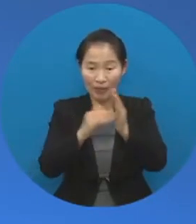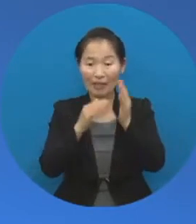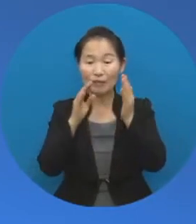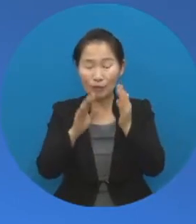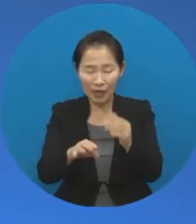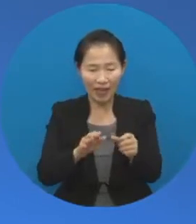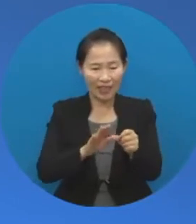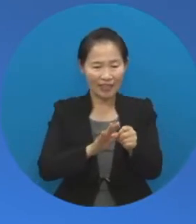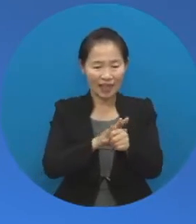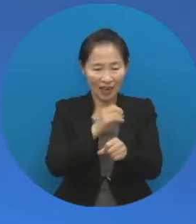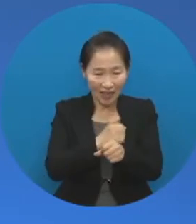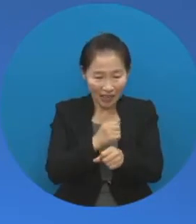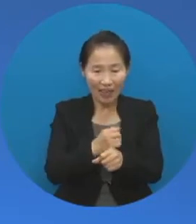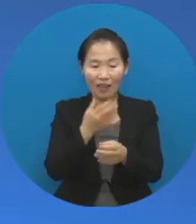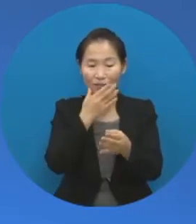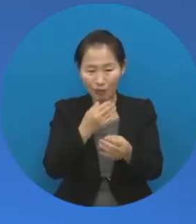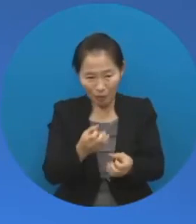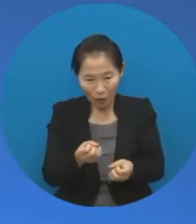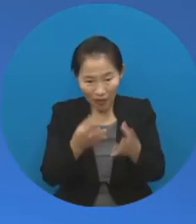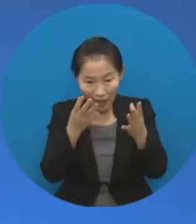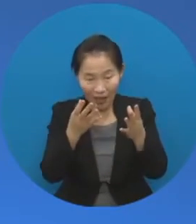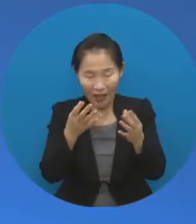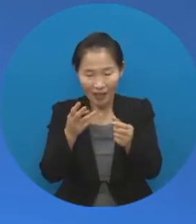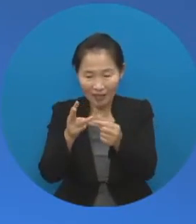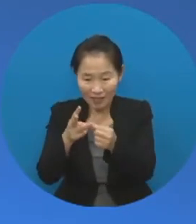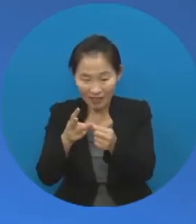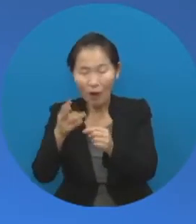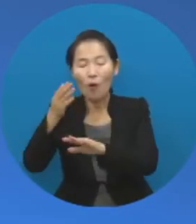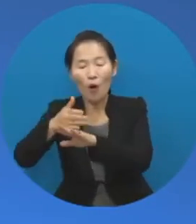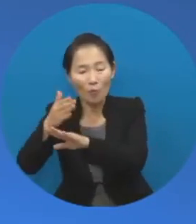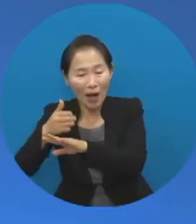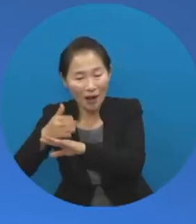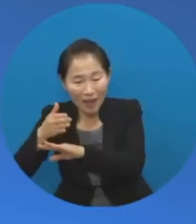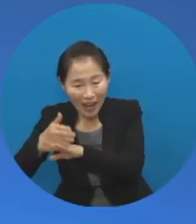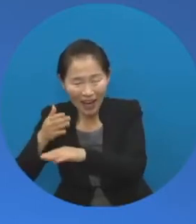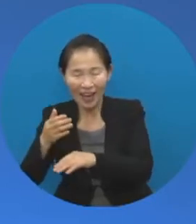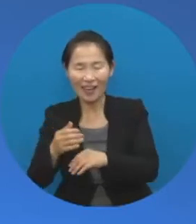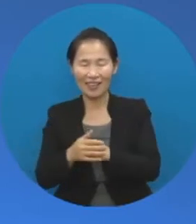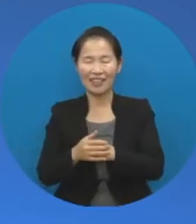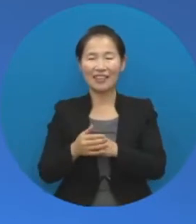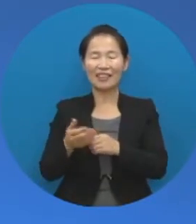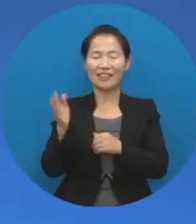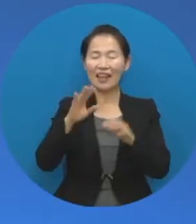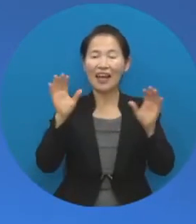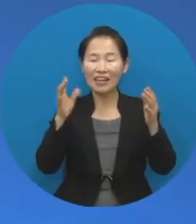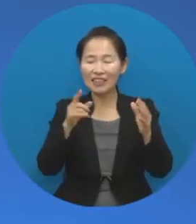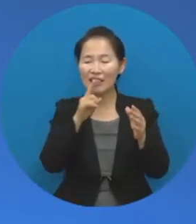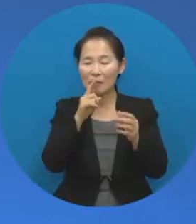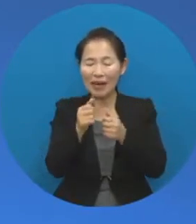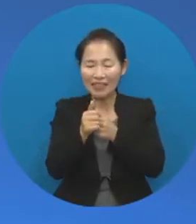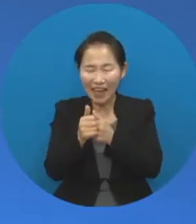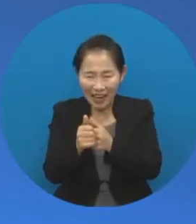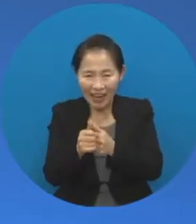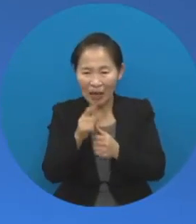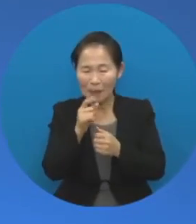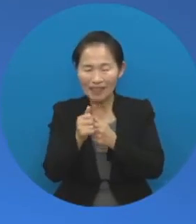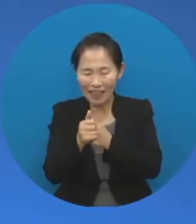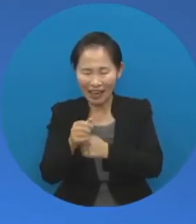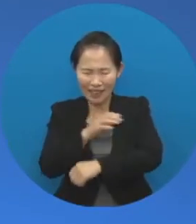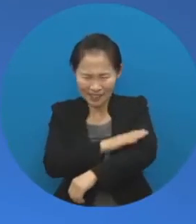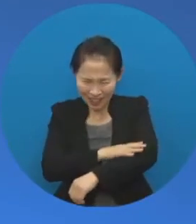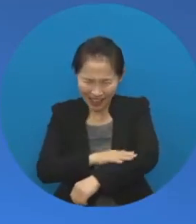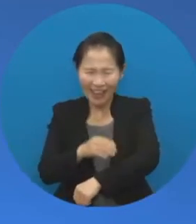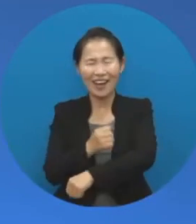축복해 고마워 제가 맨날 그랬거든요. 그랬더니 이 아이들이 이제 그 말을 따라하는데 말을 잘 못하니까 제가 사랑의 축복해